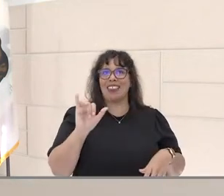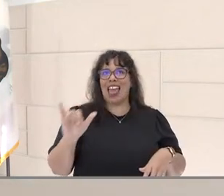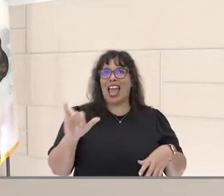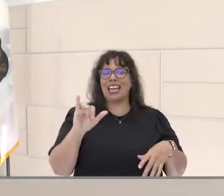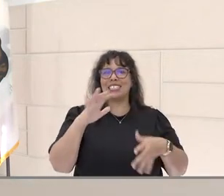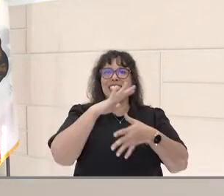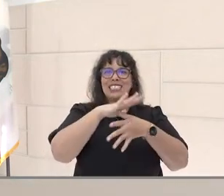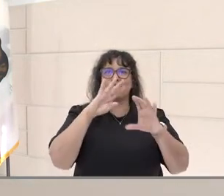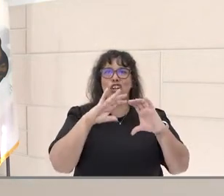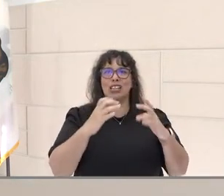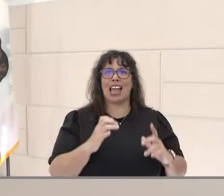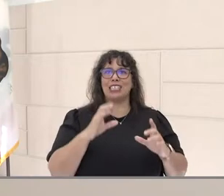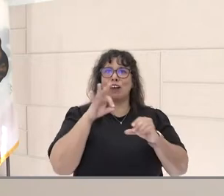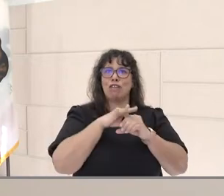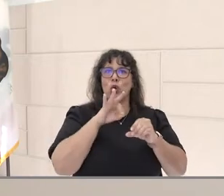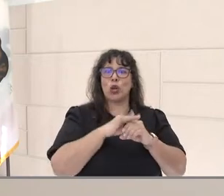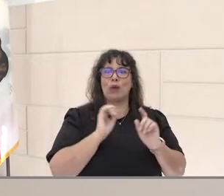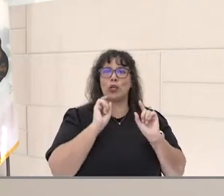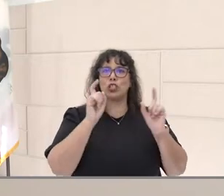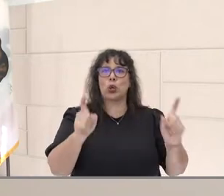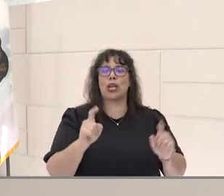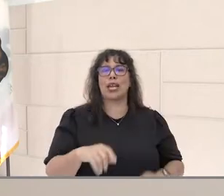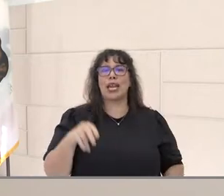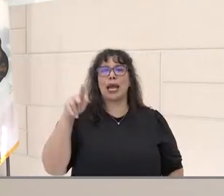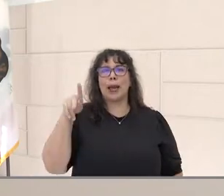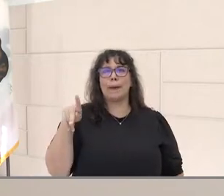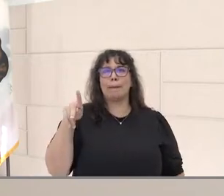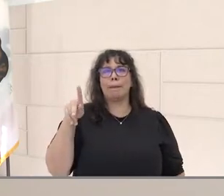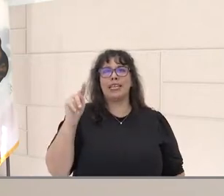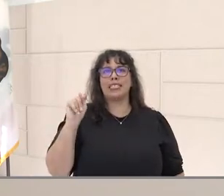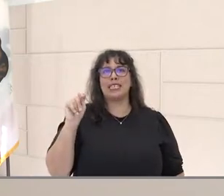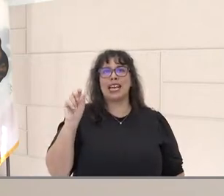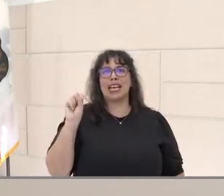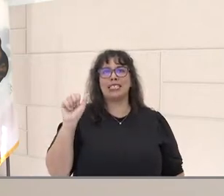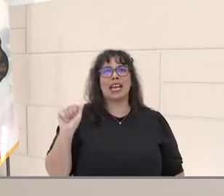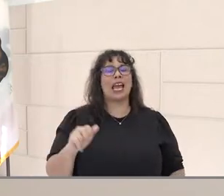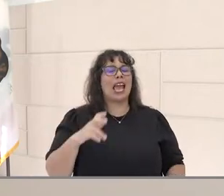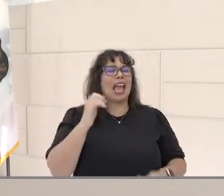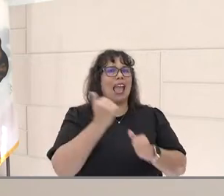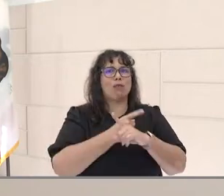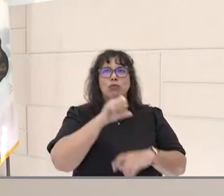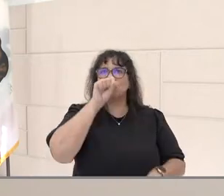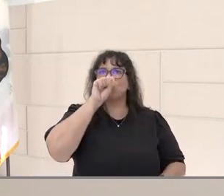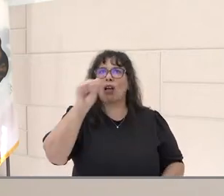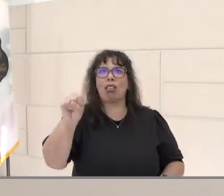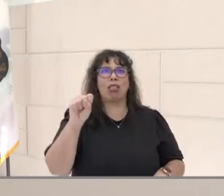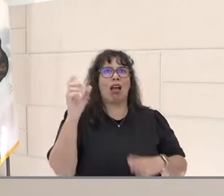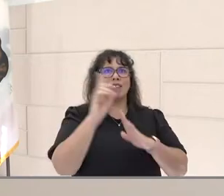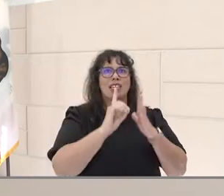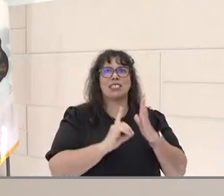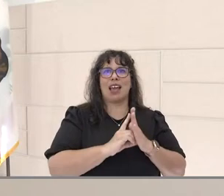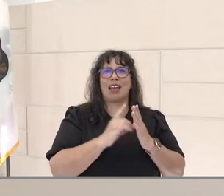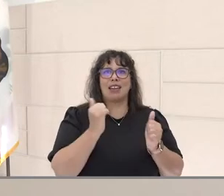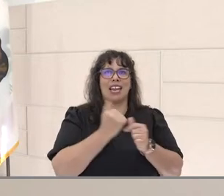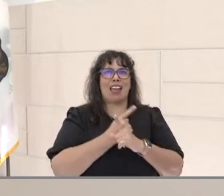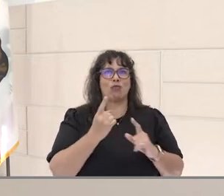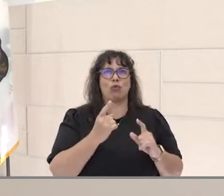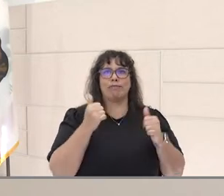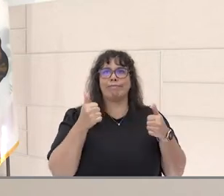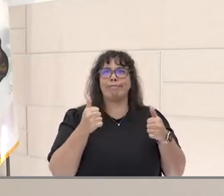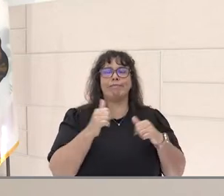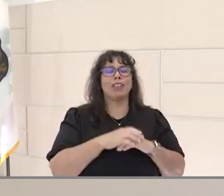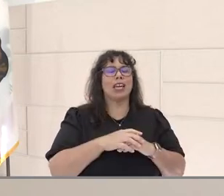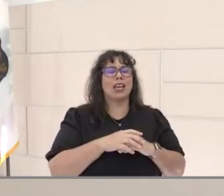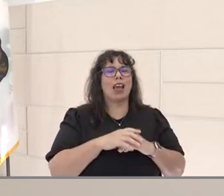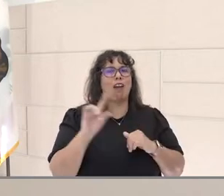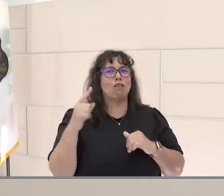ហើយយើងបានរៀបចំជារបស់ដែលផ្គត់ផ្គង់មកពីសមាគ